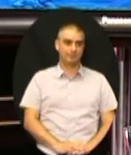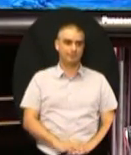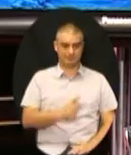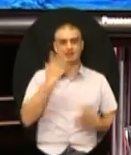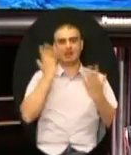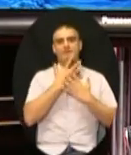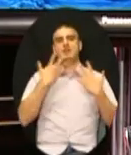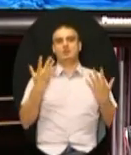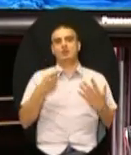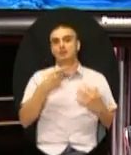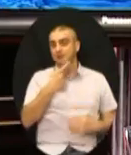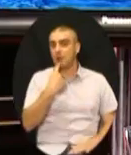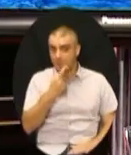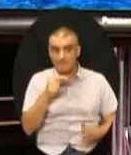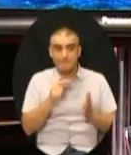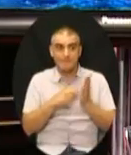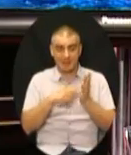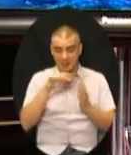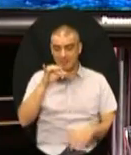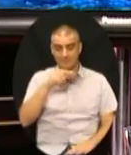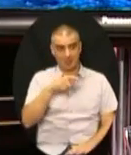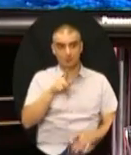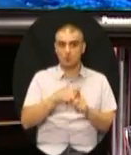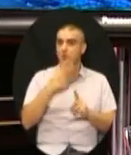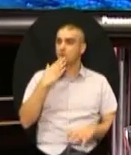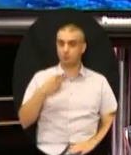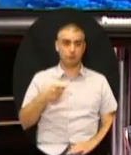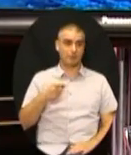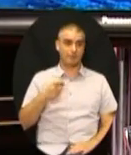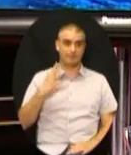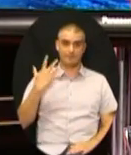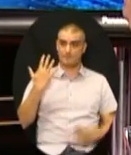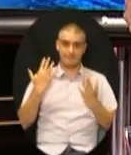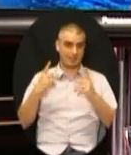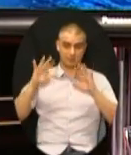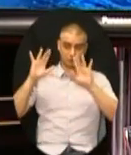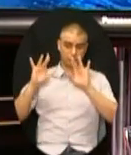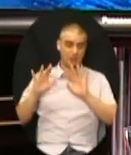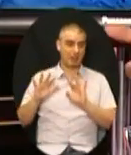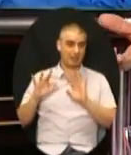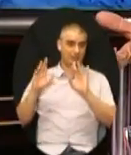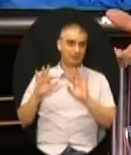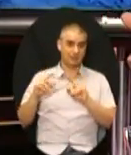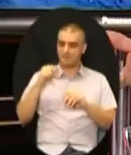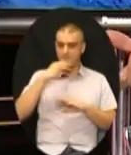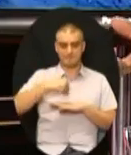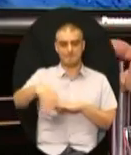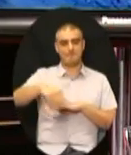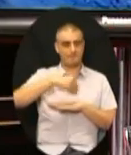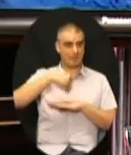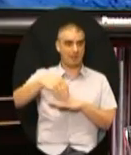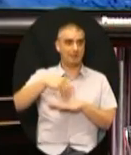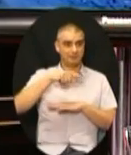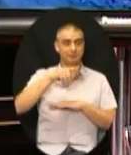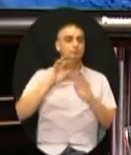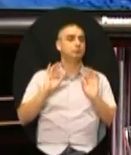זה ההפתעה הגדולה. זה בעצם בגלל התמלחות, זה כמו שפה בירושלים, כשיורד שלג, אז מפזרים מלח על הכביש, נכון?